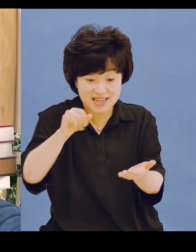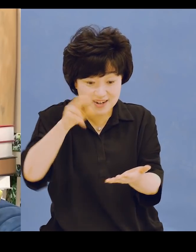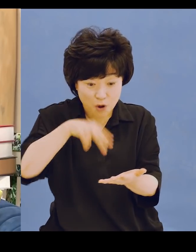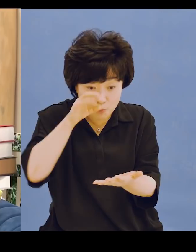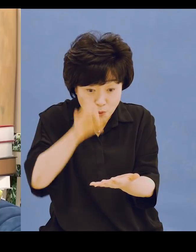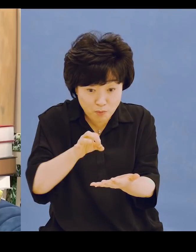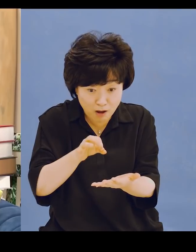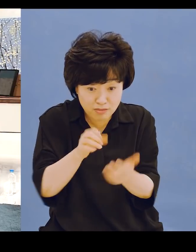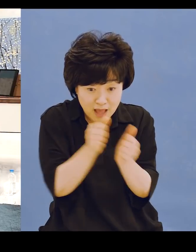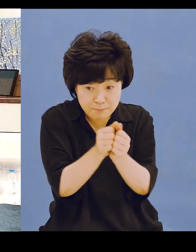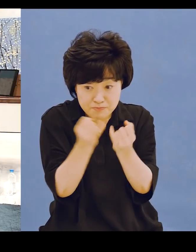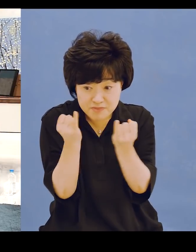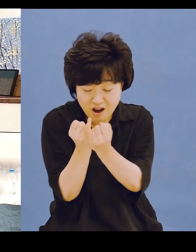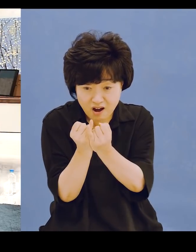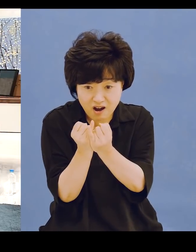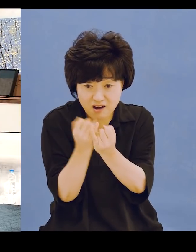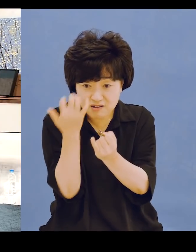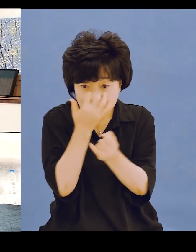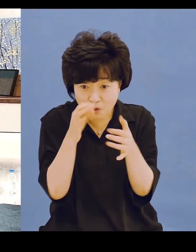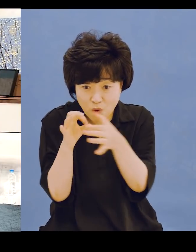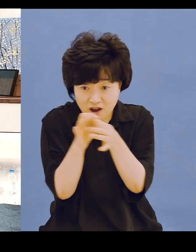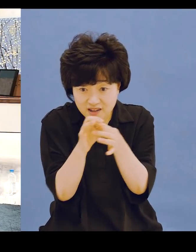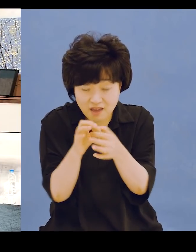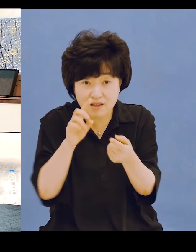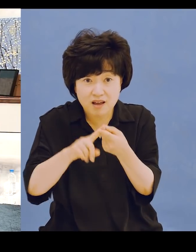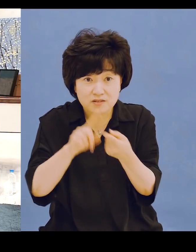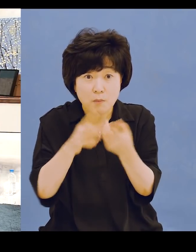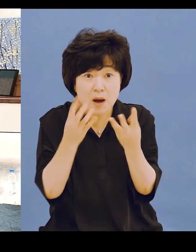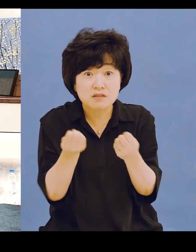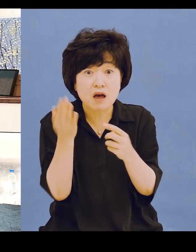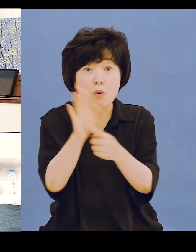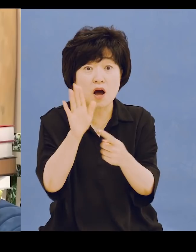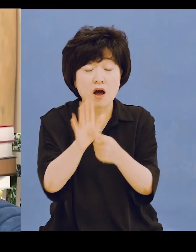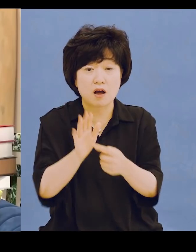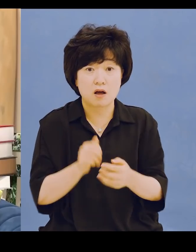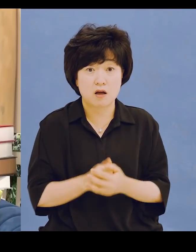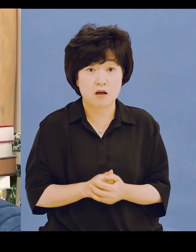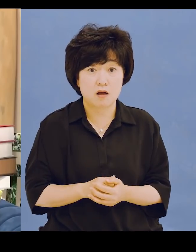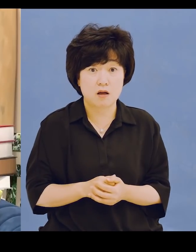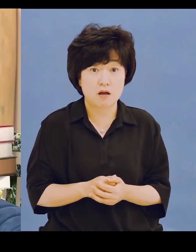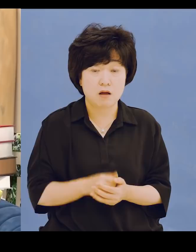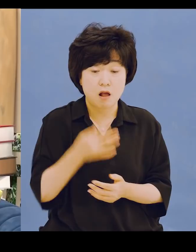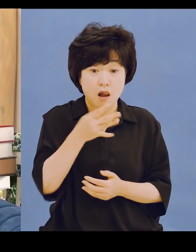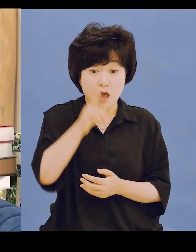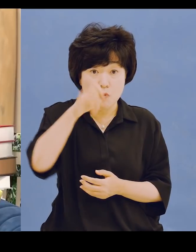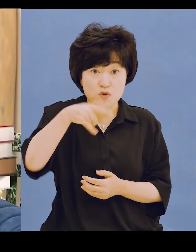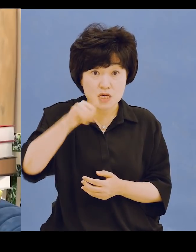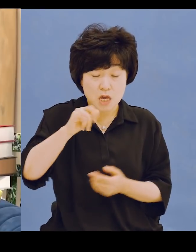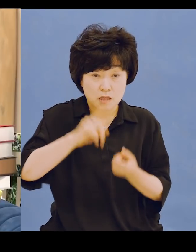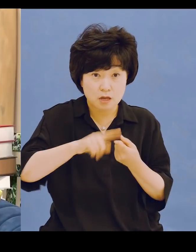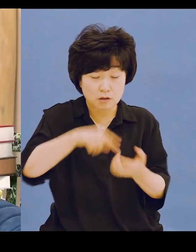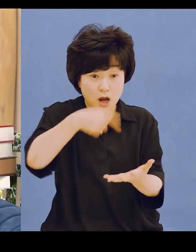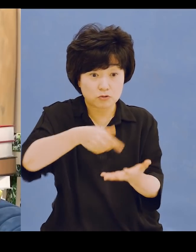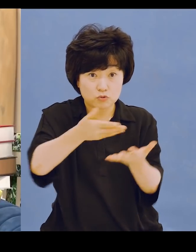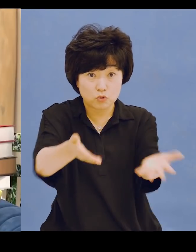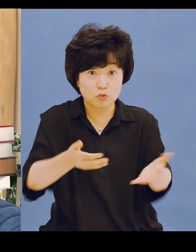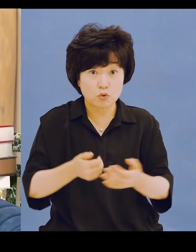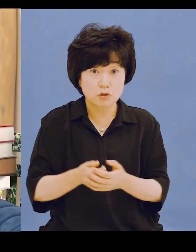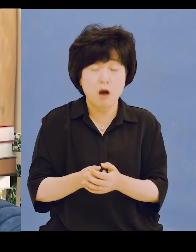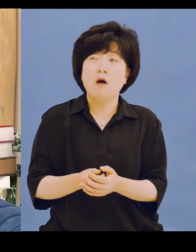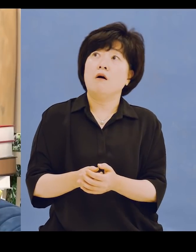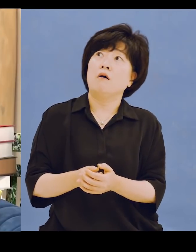부분이 많습니다. 네. 왜 내가 이 얘기를 하느냐면 방송이지만 레위기를 가르쳤더니 애들이 그러는